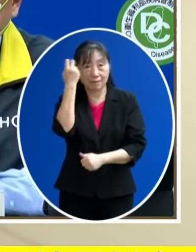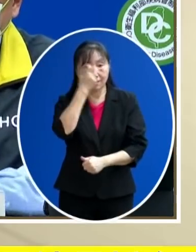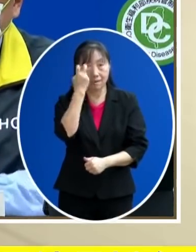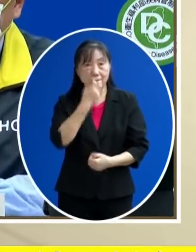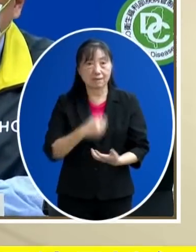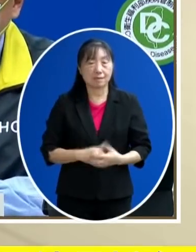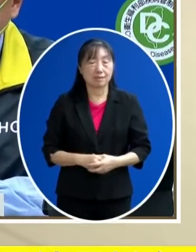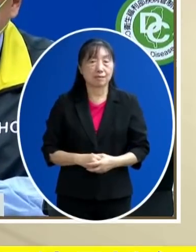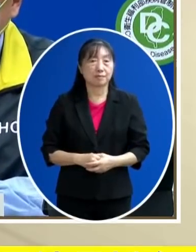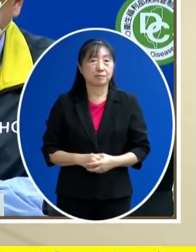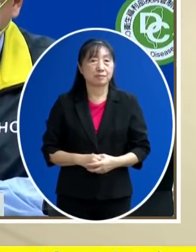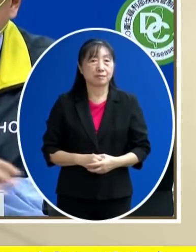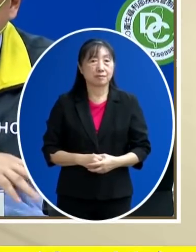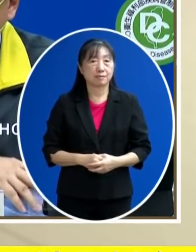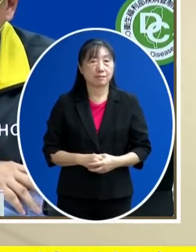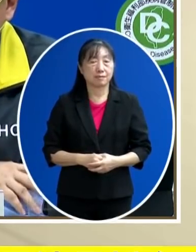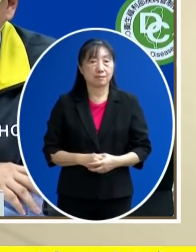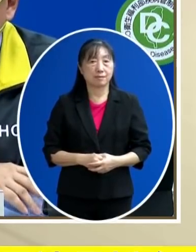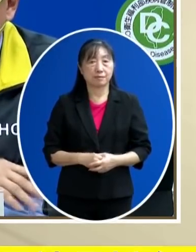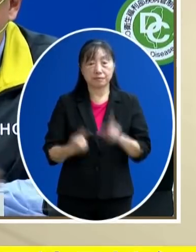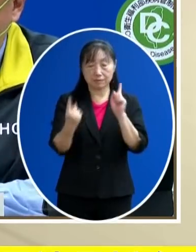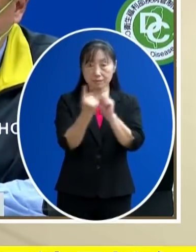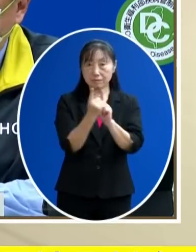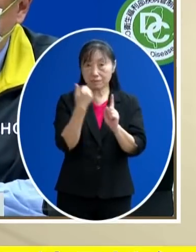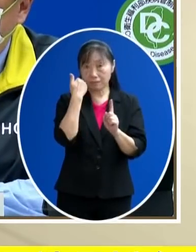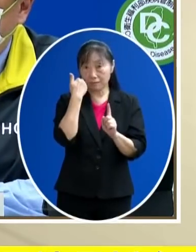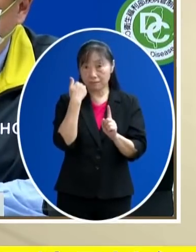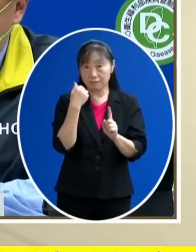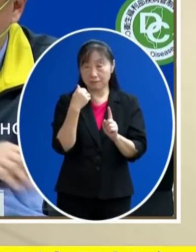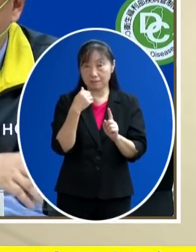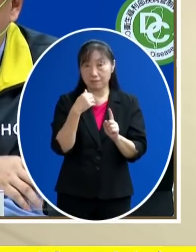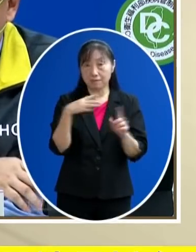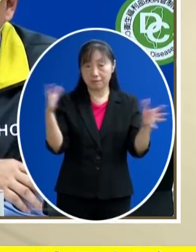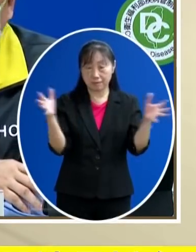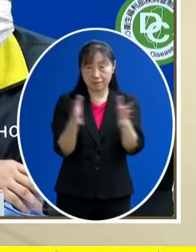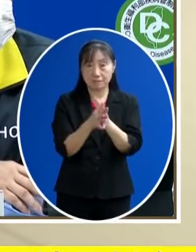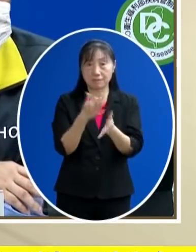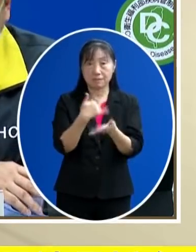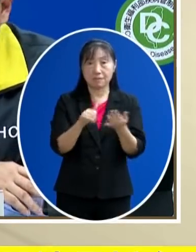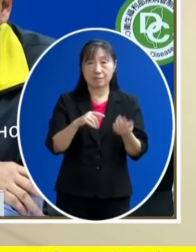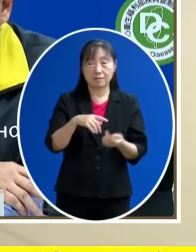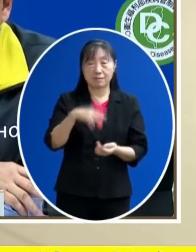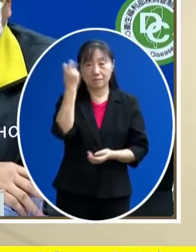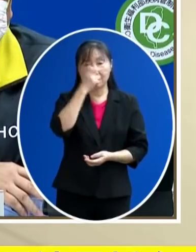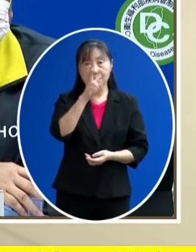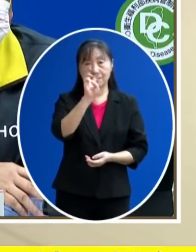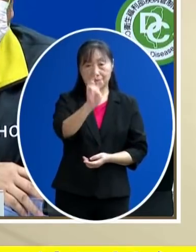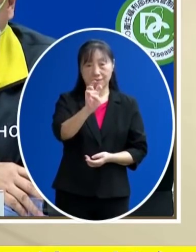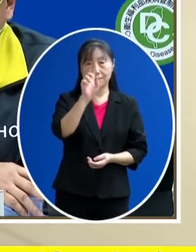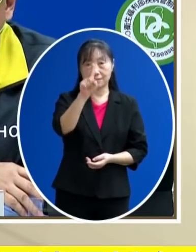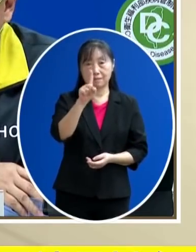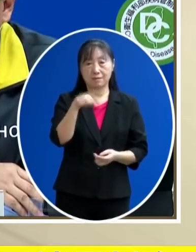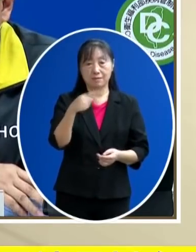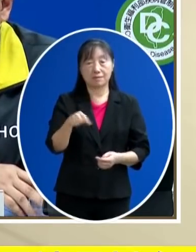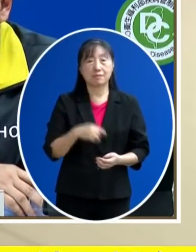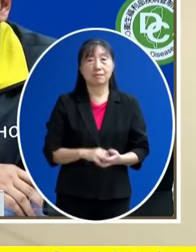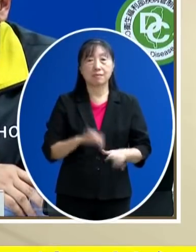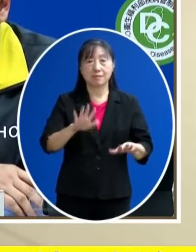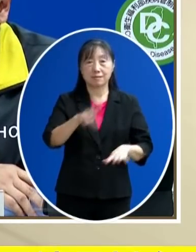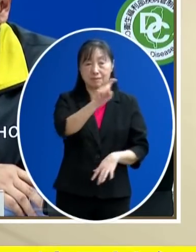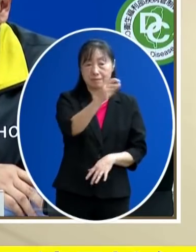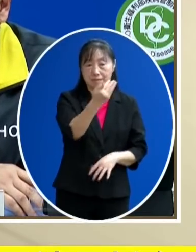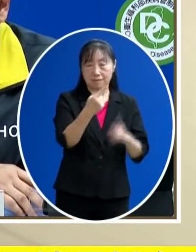那他接触者的部分我们总共阴采是31位，那目前我们已经采